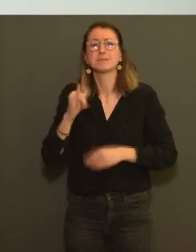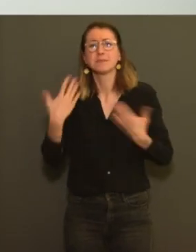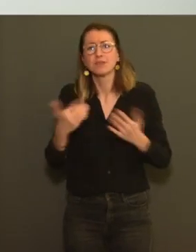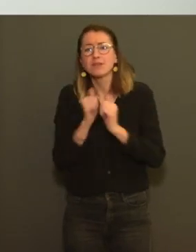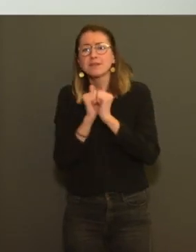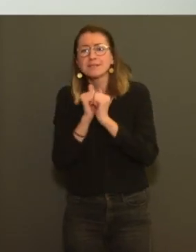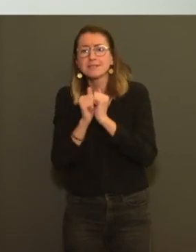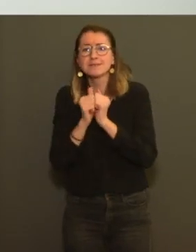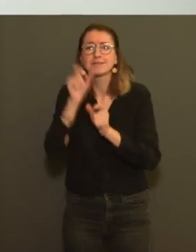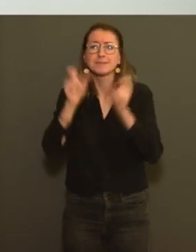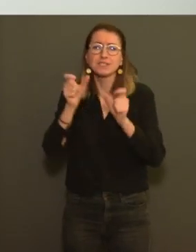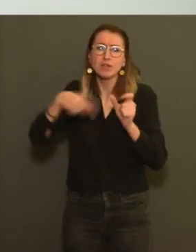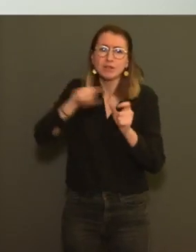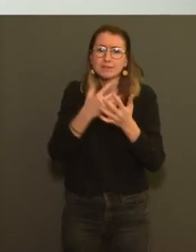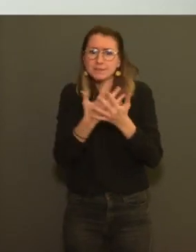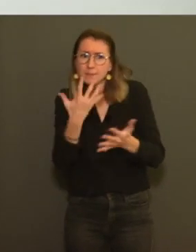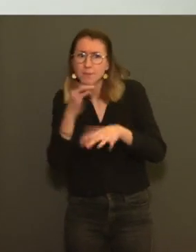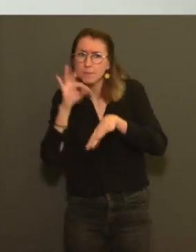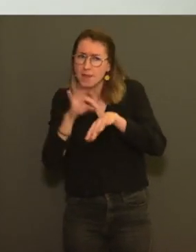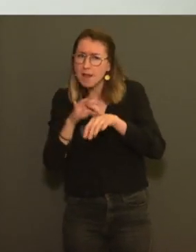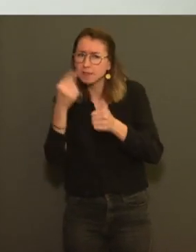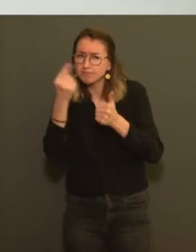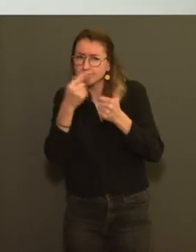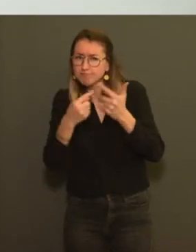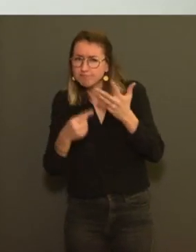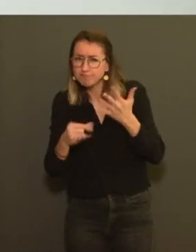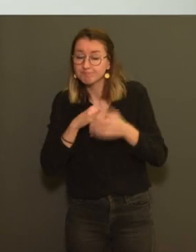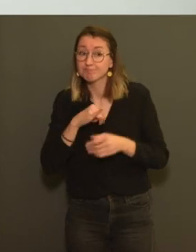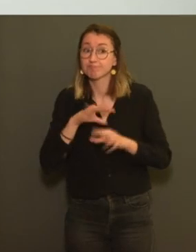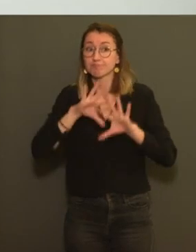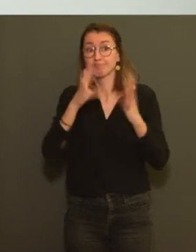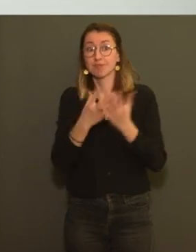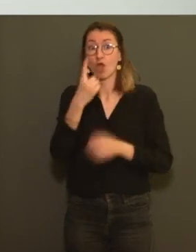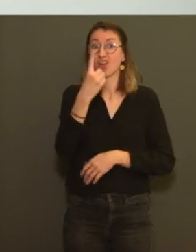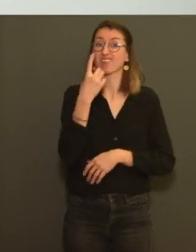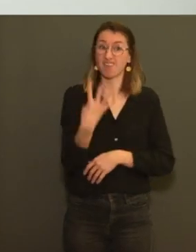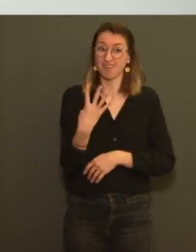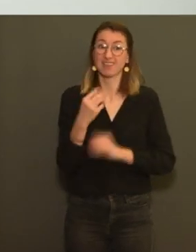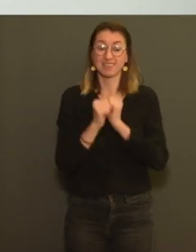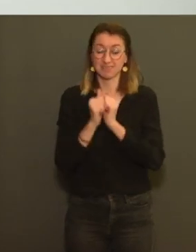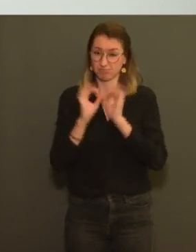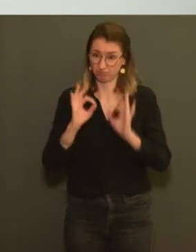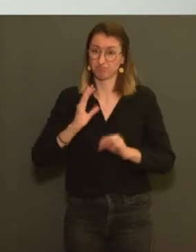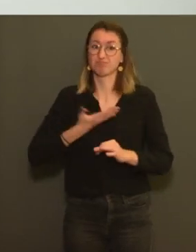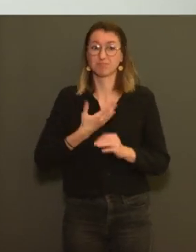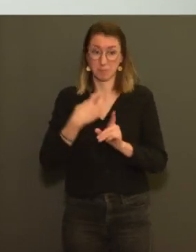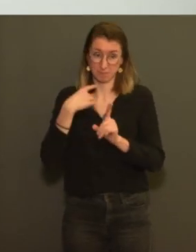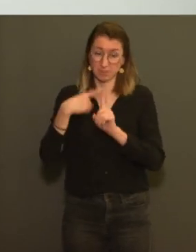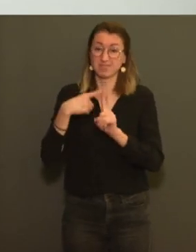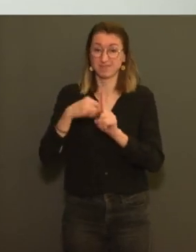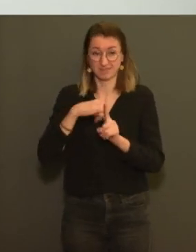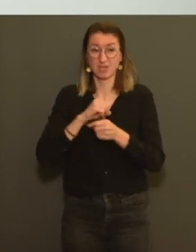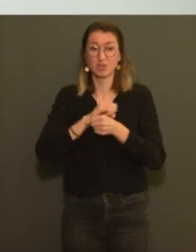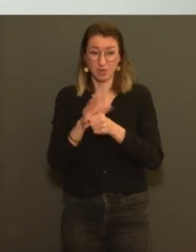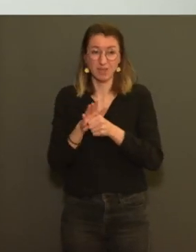liste de symptômes, un quart des tests actuellement en moyenne sont positifs. Si on teste les contacts à haut